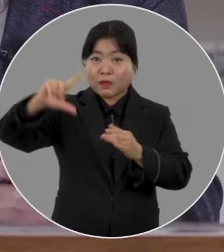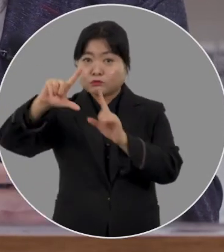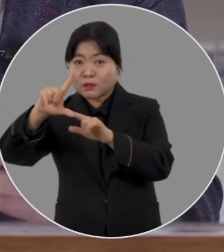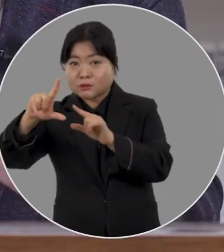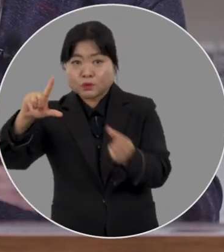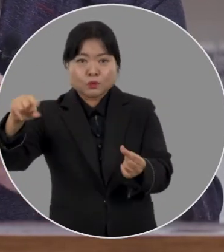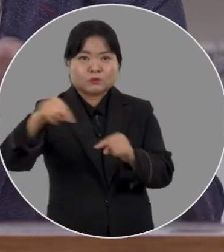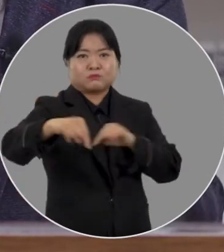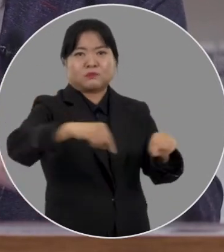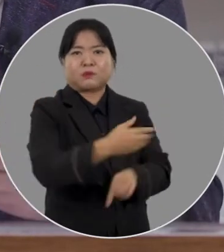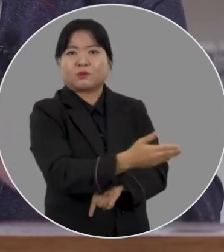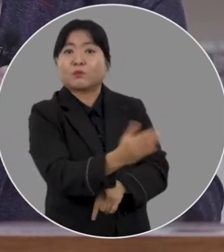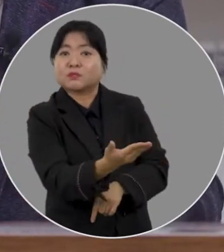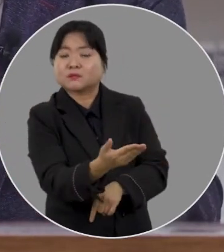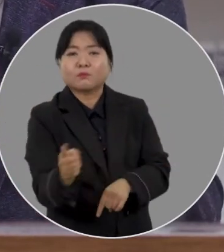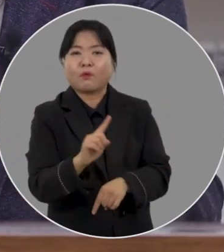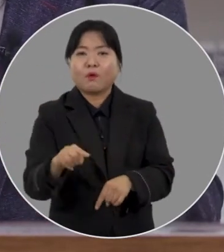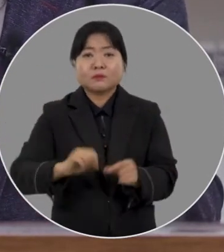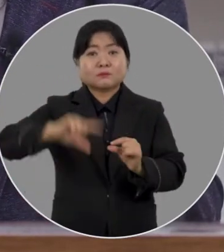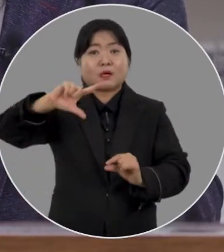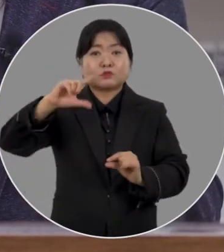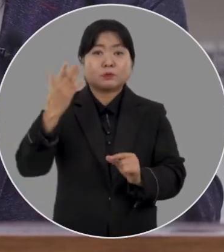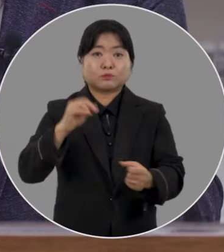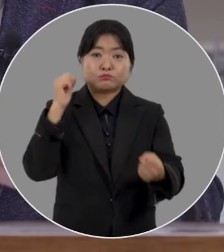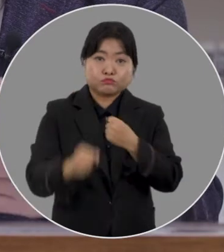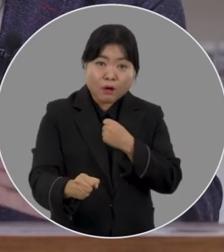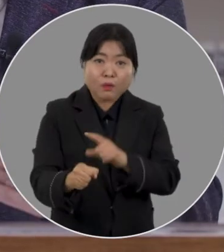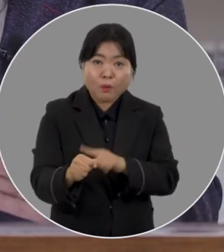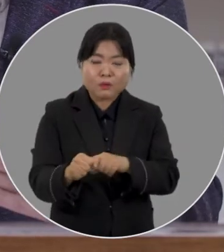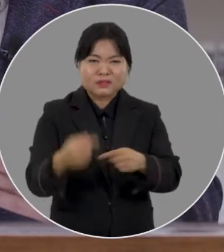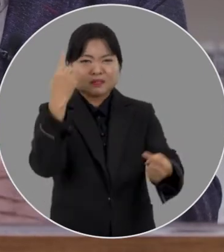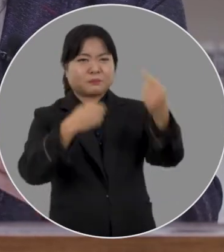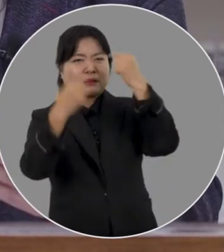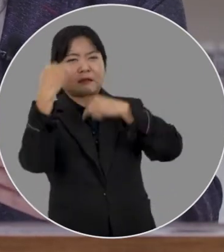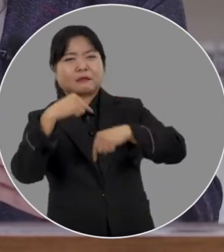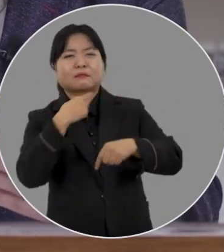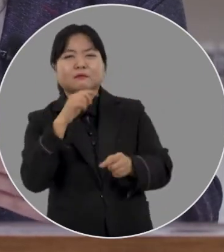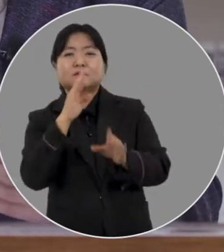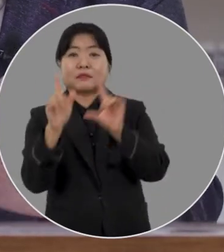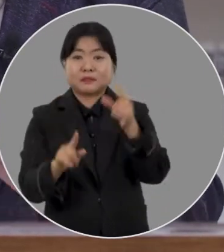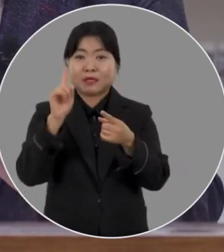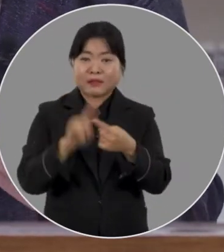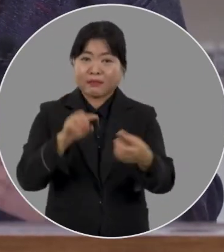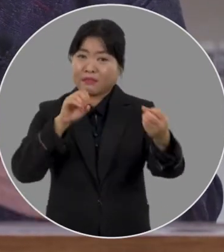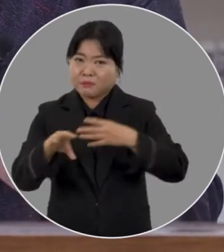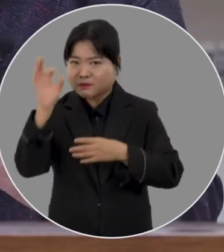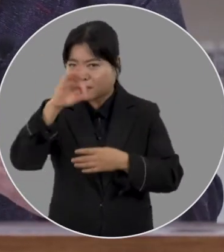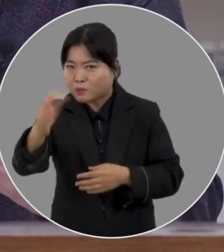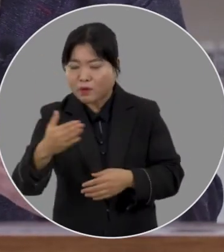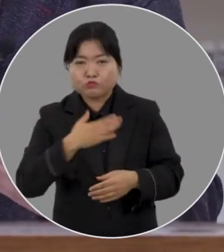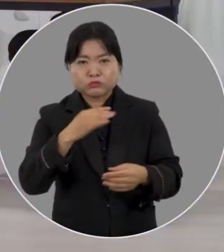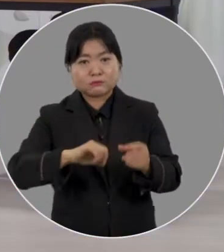다수자들이 자기들이 다수임에도 불구하고 이렇게 지배당해 왔다는 현실에 대한 이제 해답을 찾는 거죠. 우리는